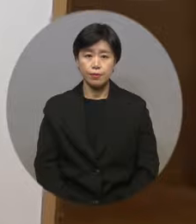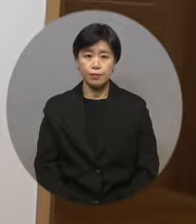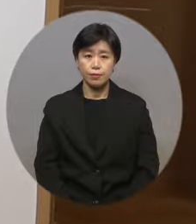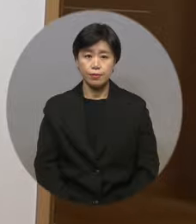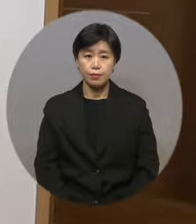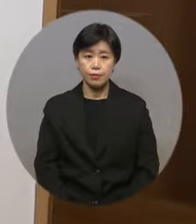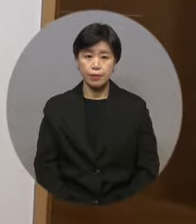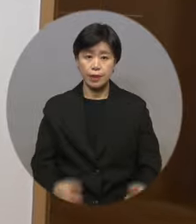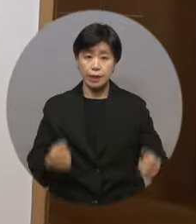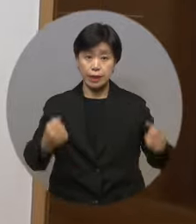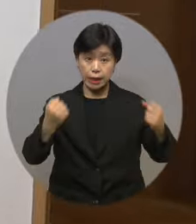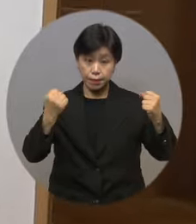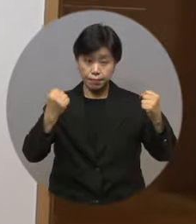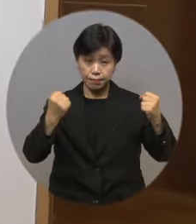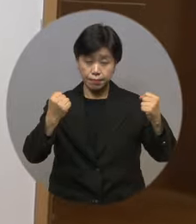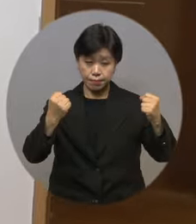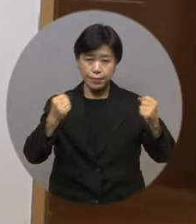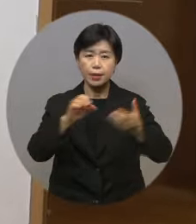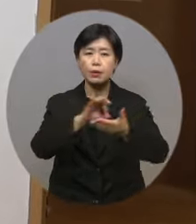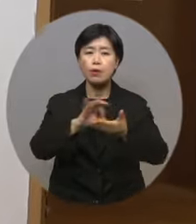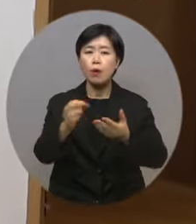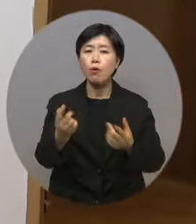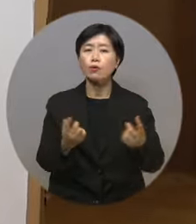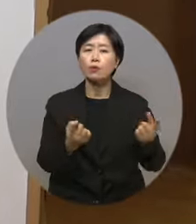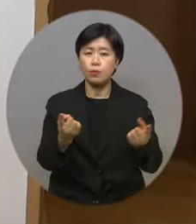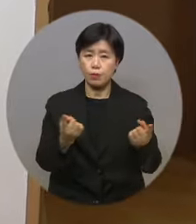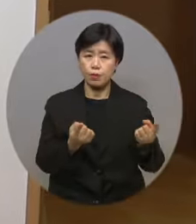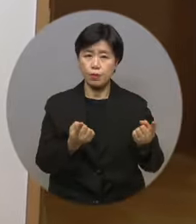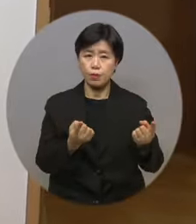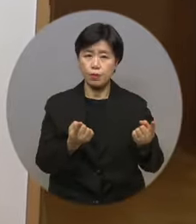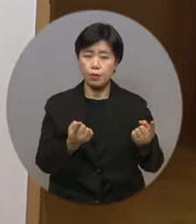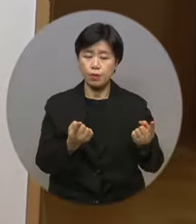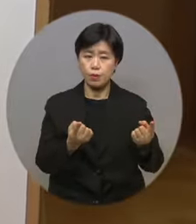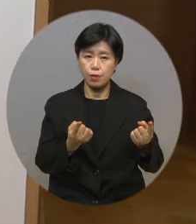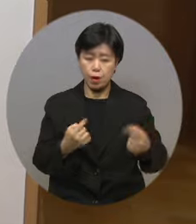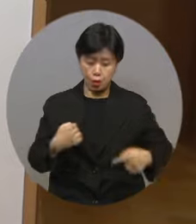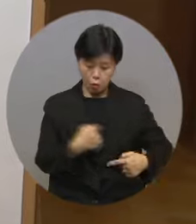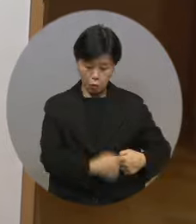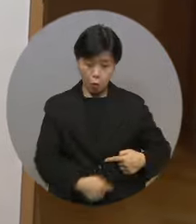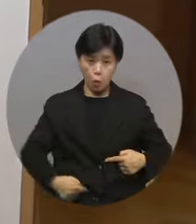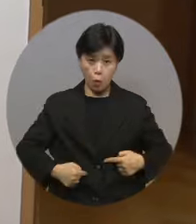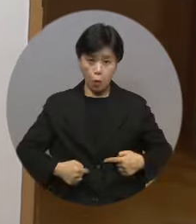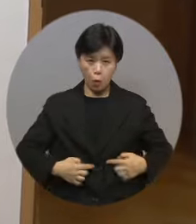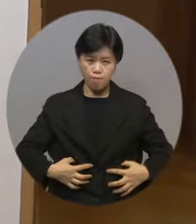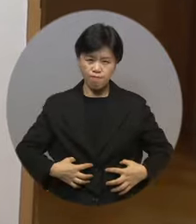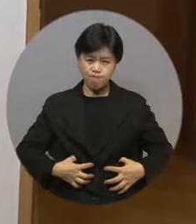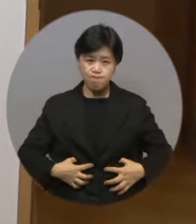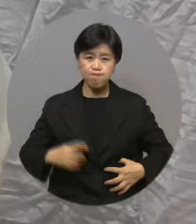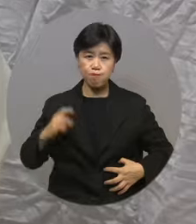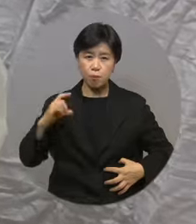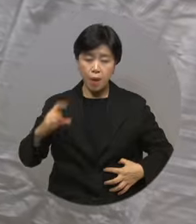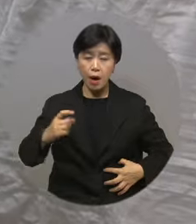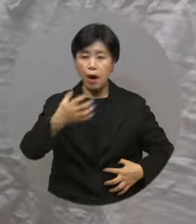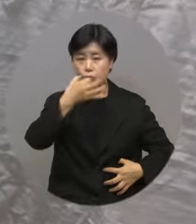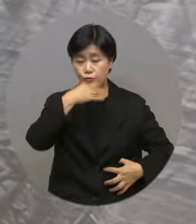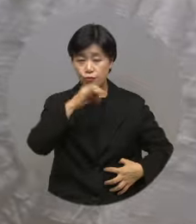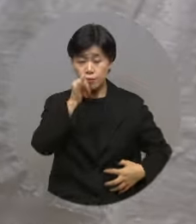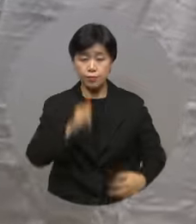힘을 줄 때 사용하면 좋은 코어 운동이 되는 거예요.